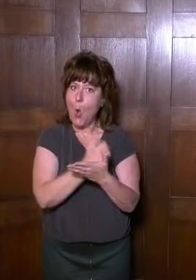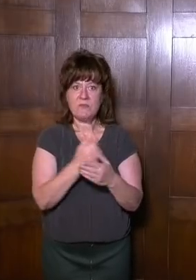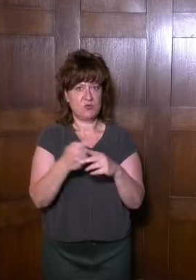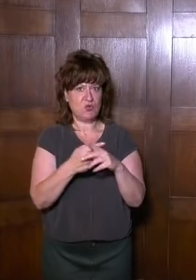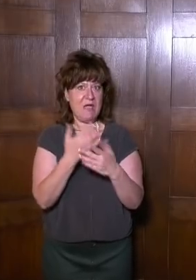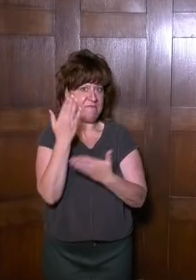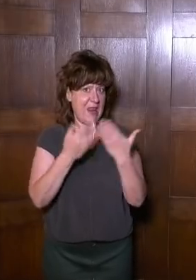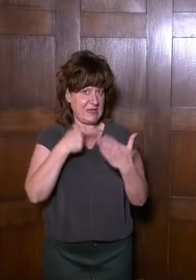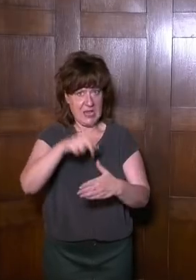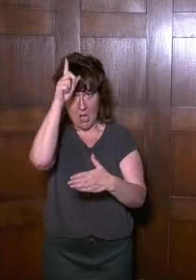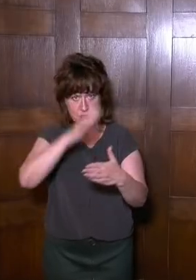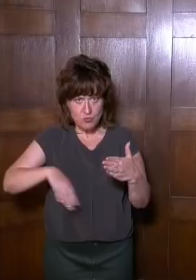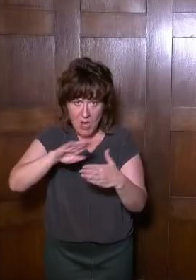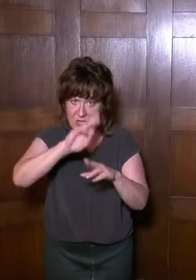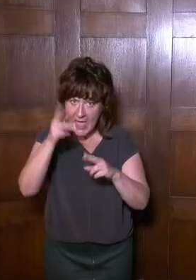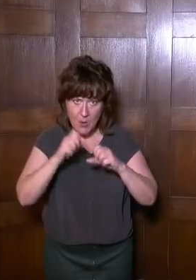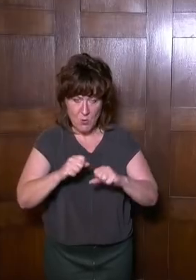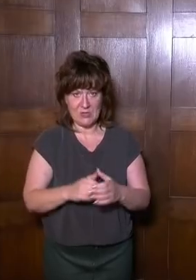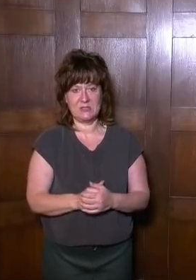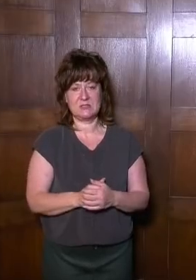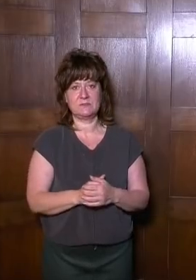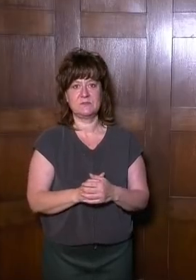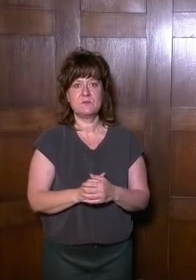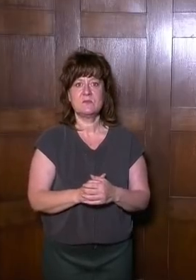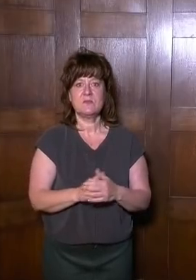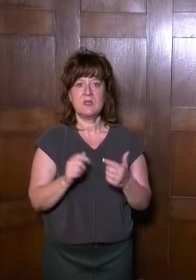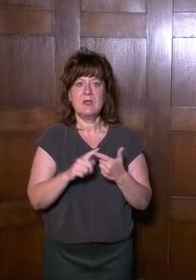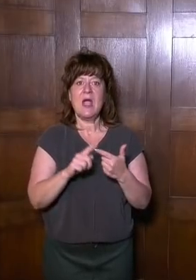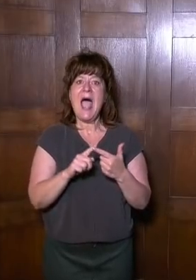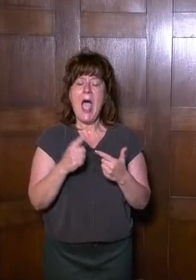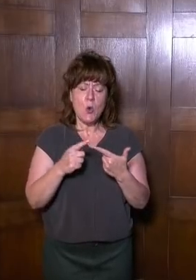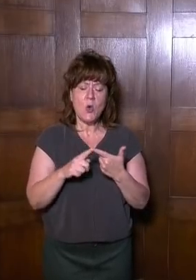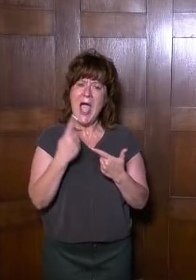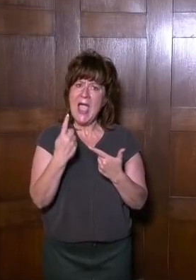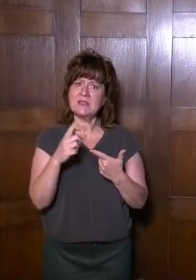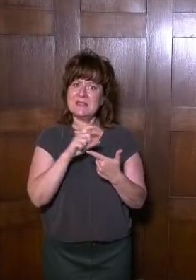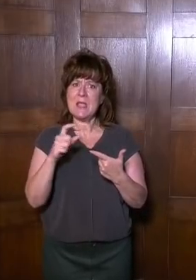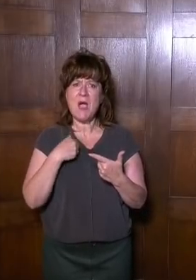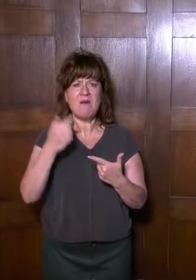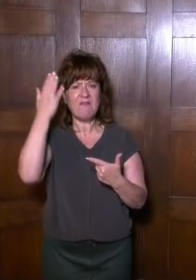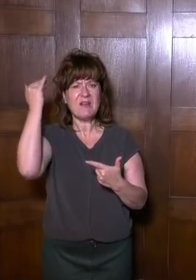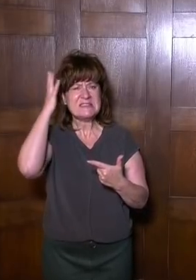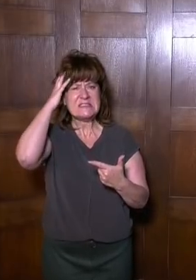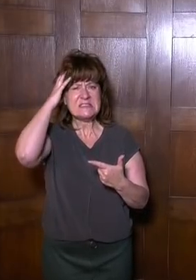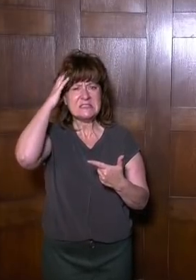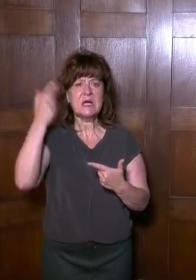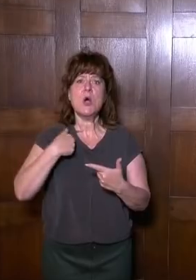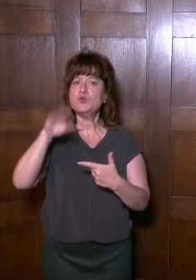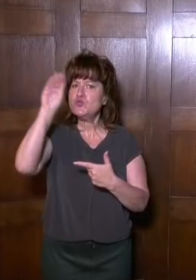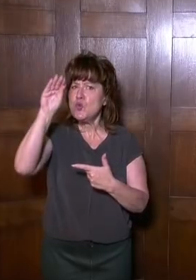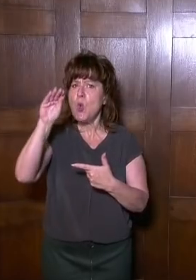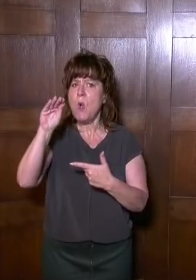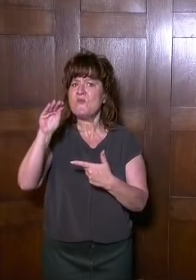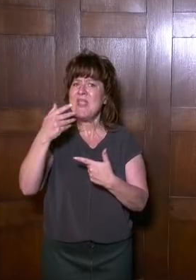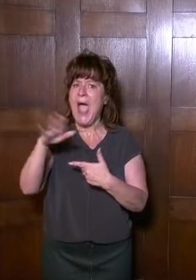Deutschland auch möglich sein, herabzusetzen. Eine Sache, die mir den letzten Wochen oder letzten Tagen sehr viel Kopfzerbrechen gemacht hat, ist das Thema Zukunft und